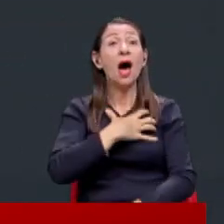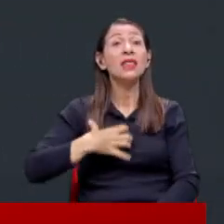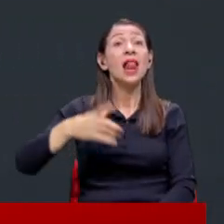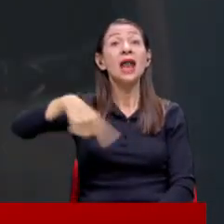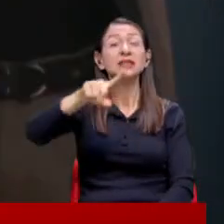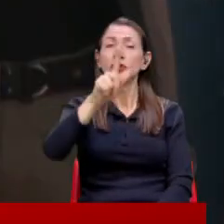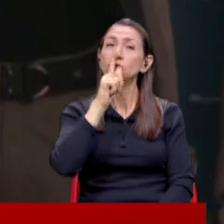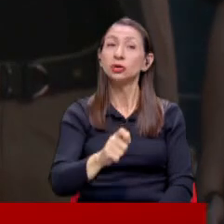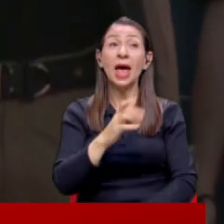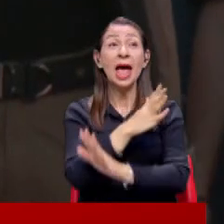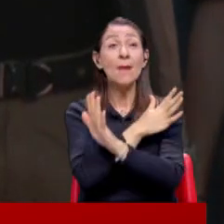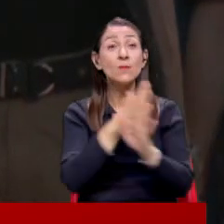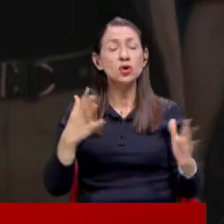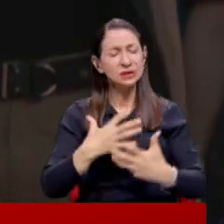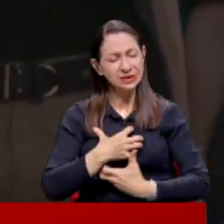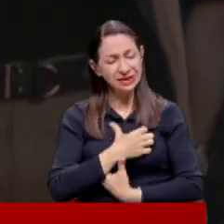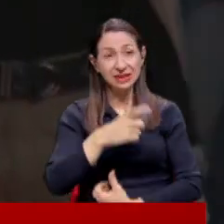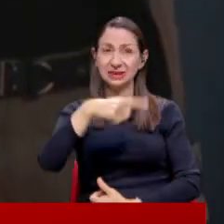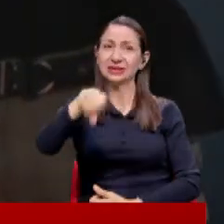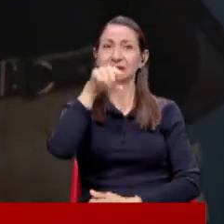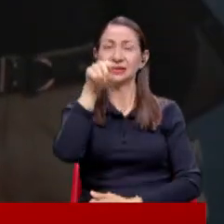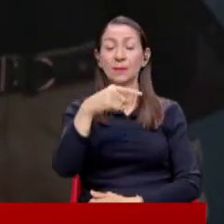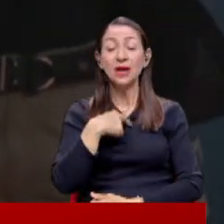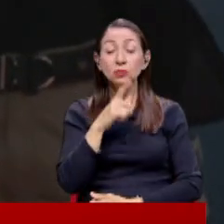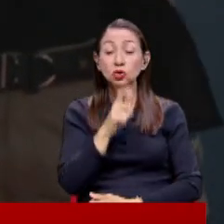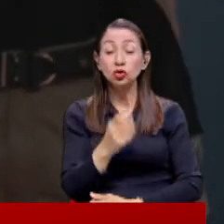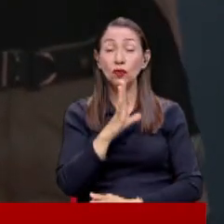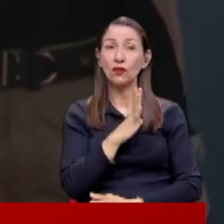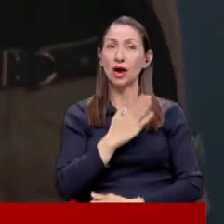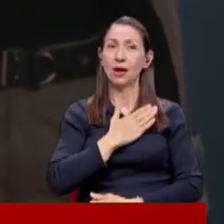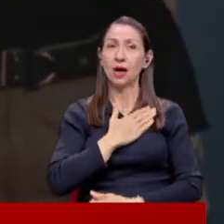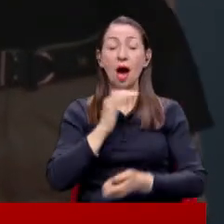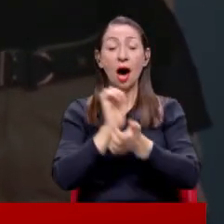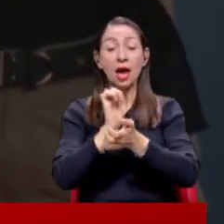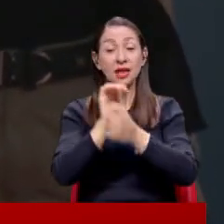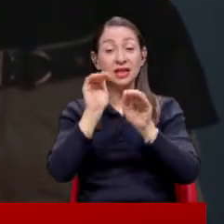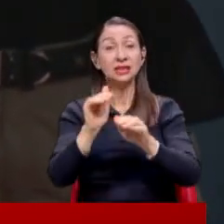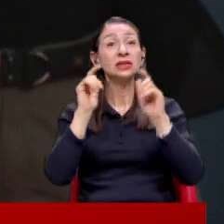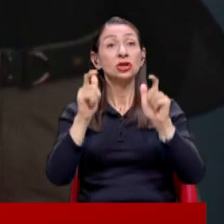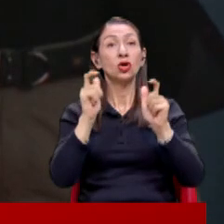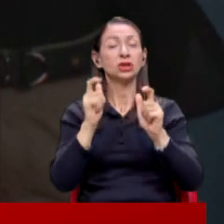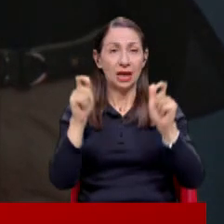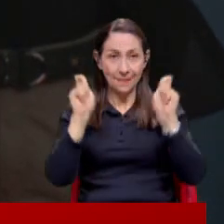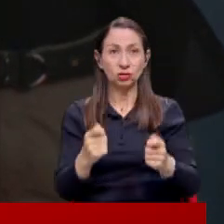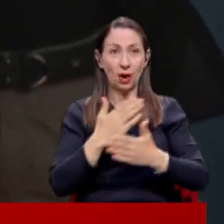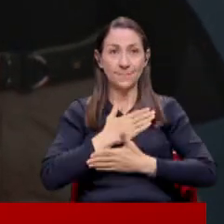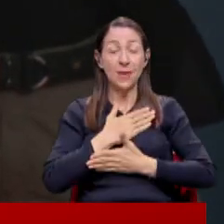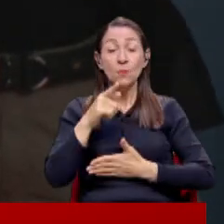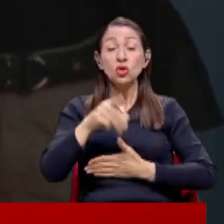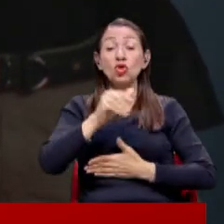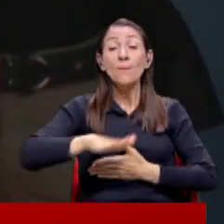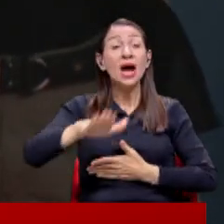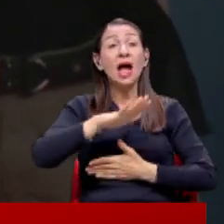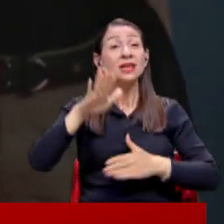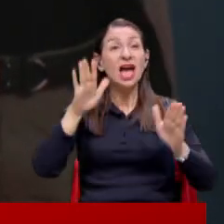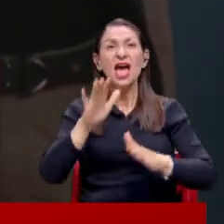size de sözüm. En büyük dramı yaşayan sizsiniz. Benim sözüm var. Aile destekleri sigortasını getireceğim. Bu